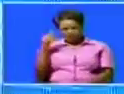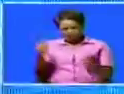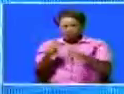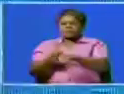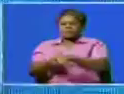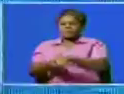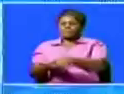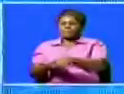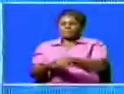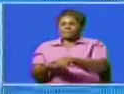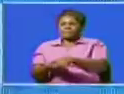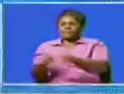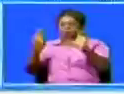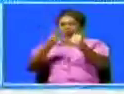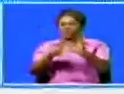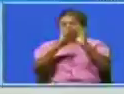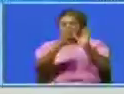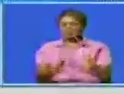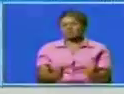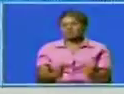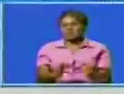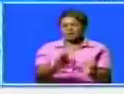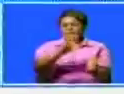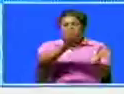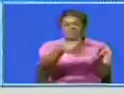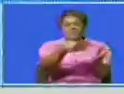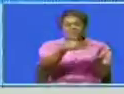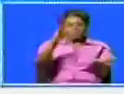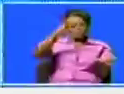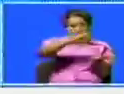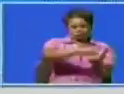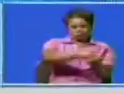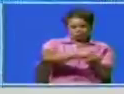usio kwa mrefu tutaweza kuungana na Mark Namaswa akiwa katika uwanja wa JKIA